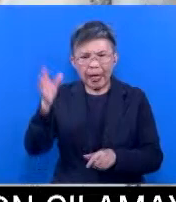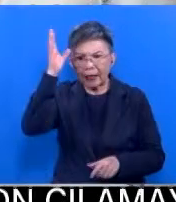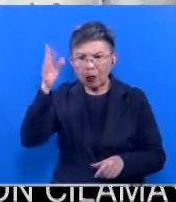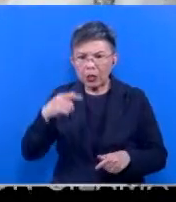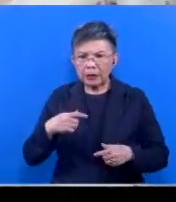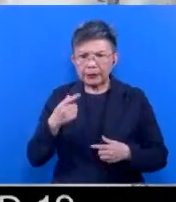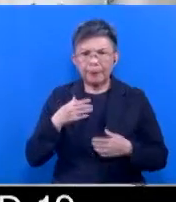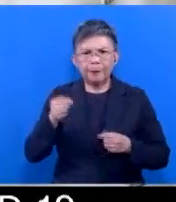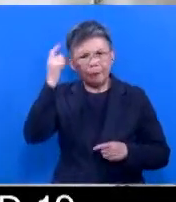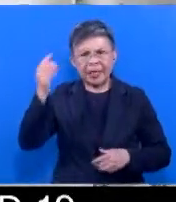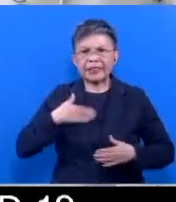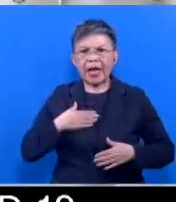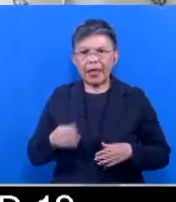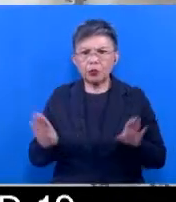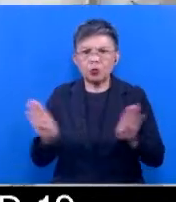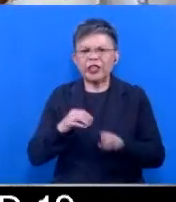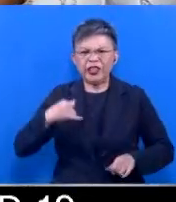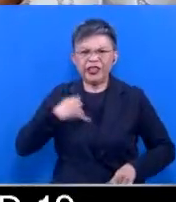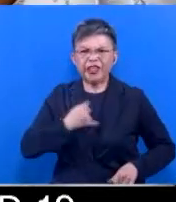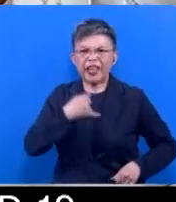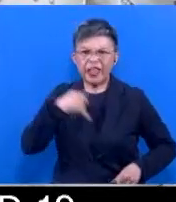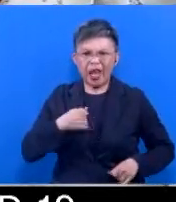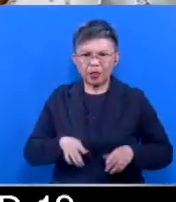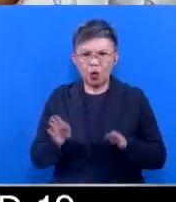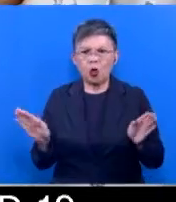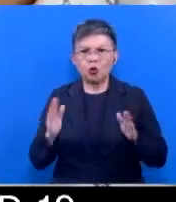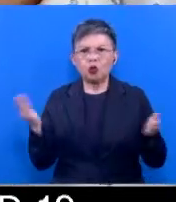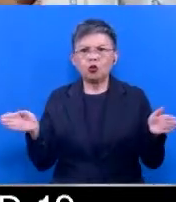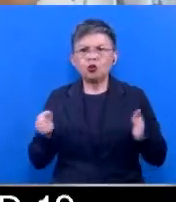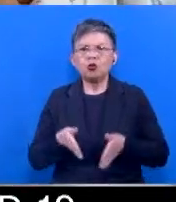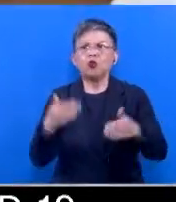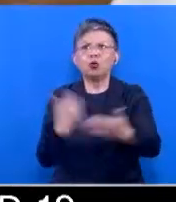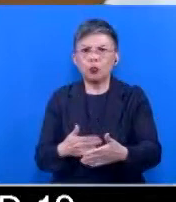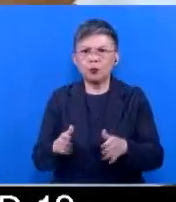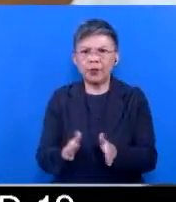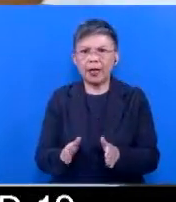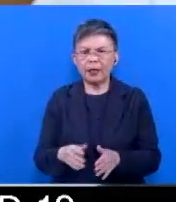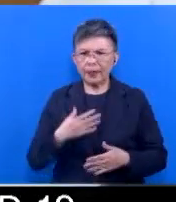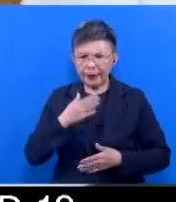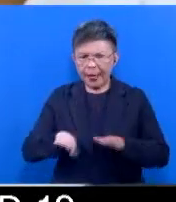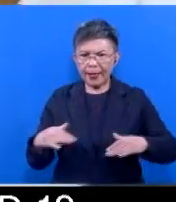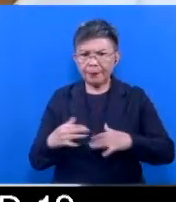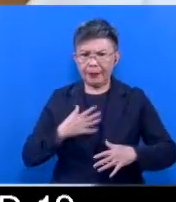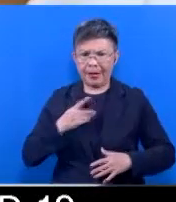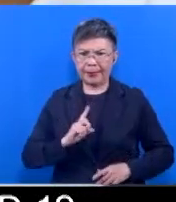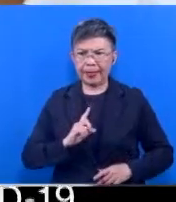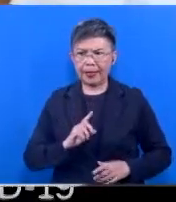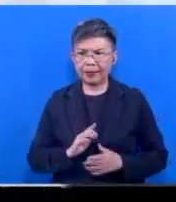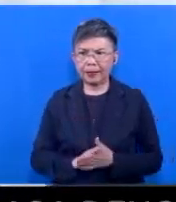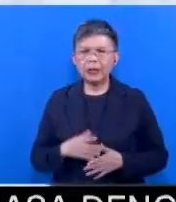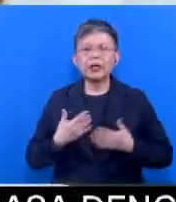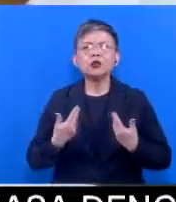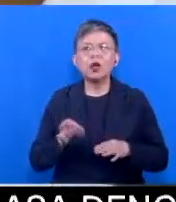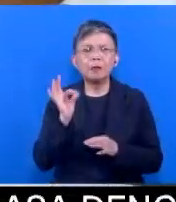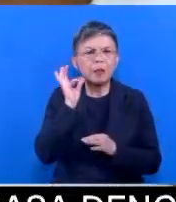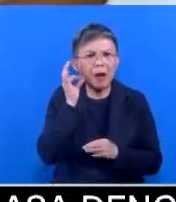dikira saya menutup jalan akses desa. Betul. Padahal itu tanah milik pribadi. Tanah pribadi. Kita sudah meminta maaf. Untuk